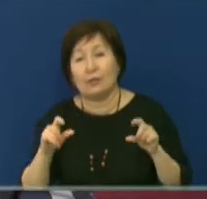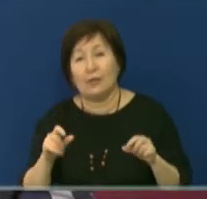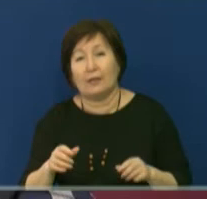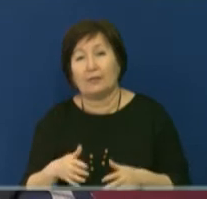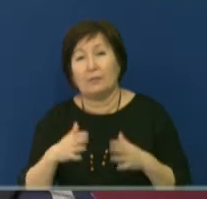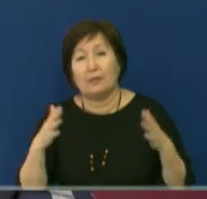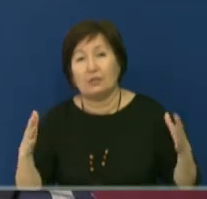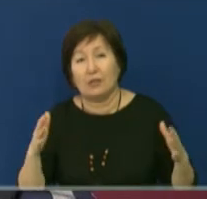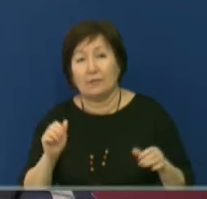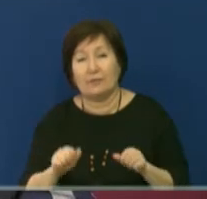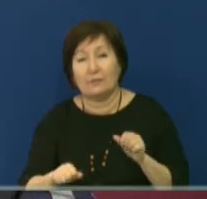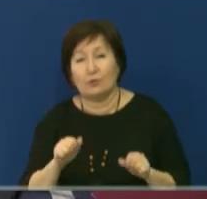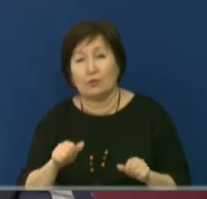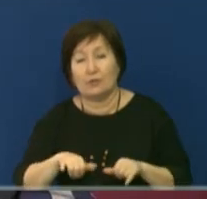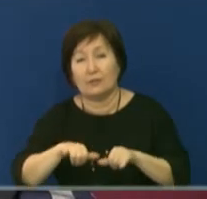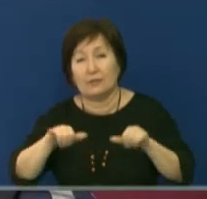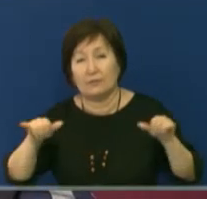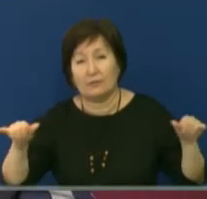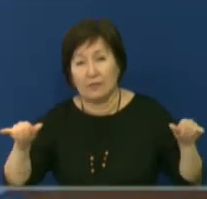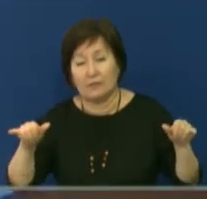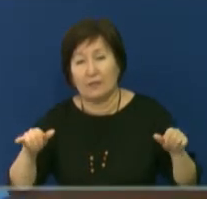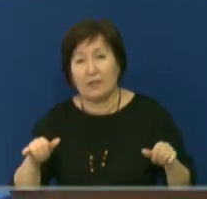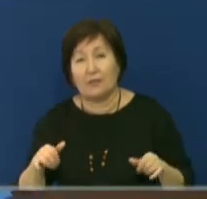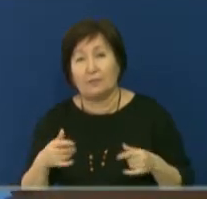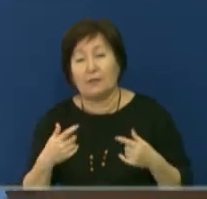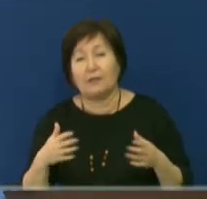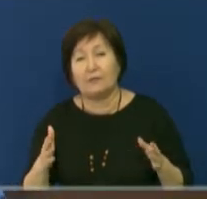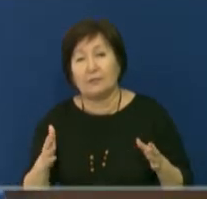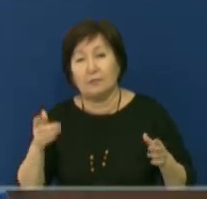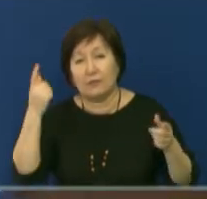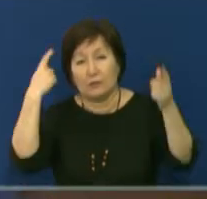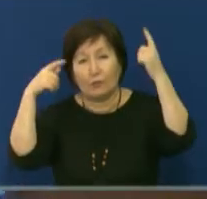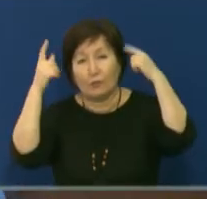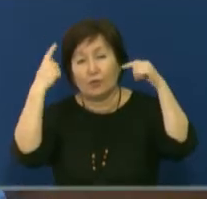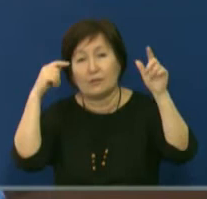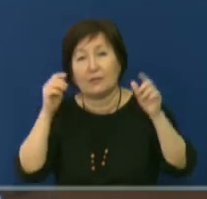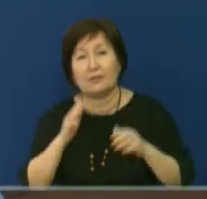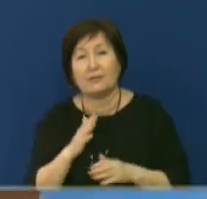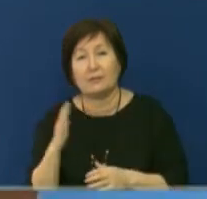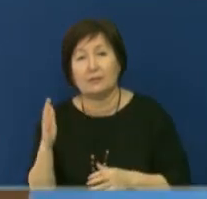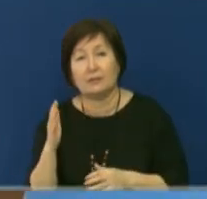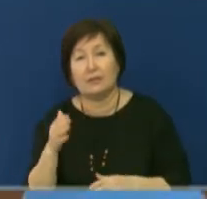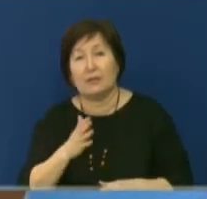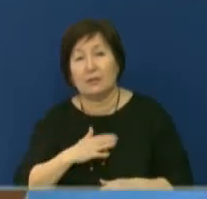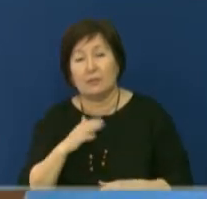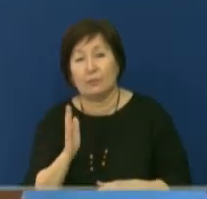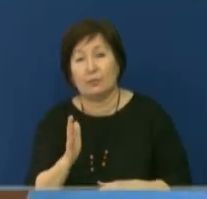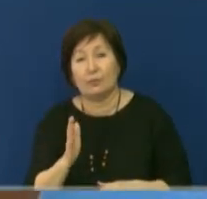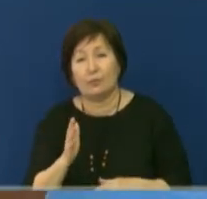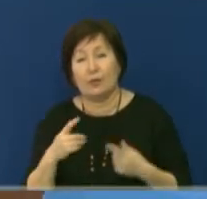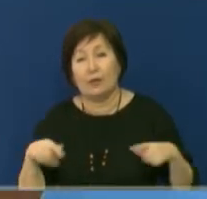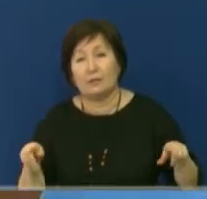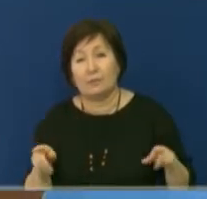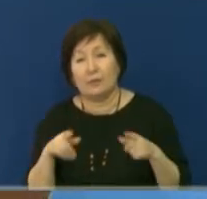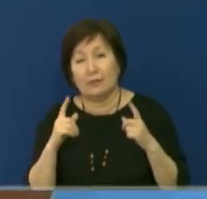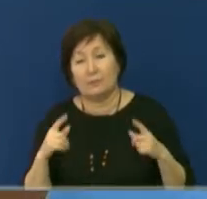возможность развиваться и проявить себя с творческой стороны. Я буду исполнять песню «Ирбит». Мы